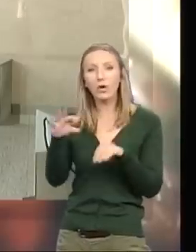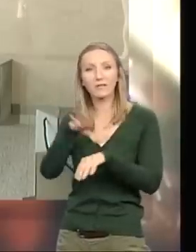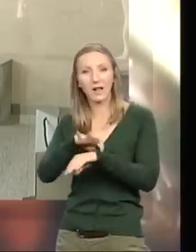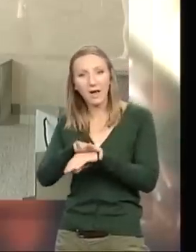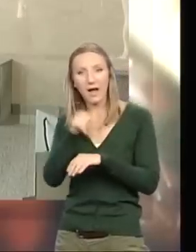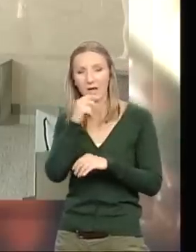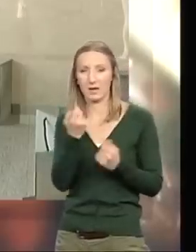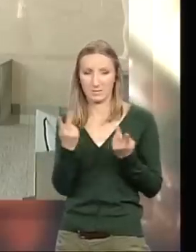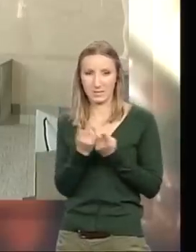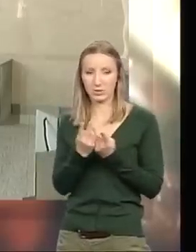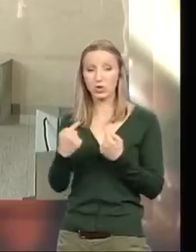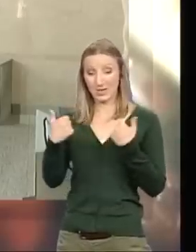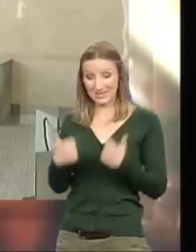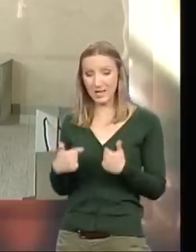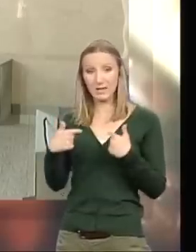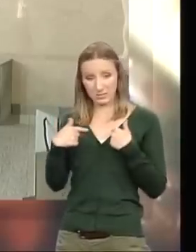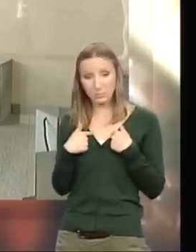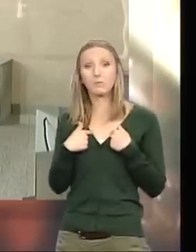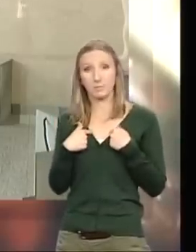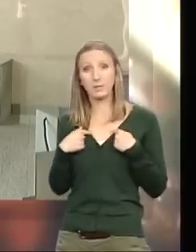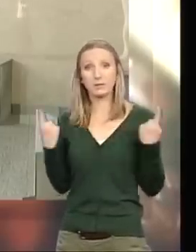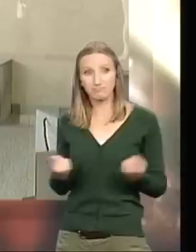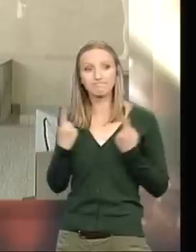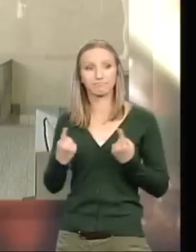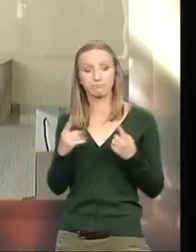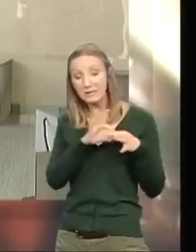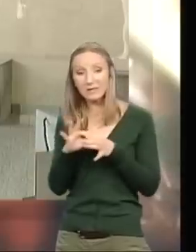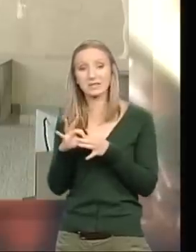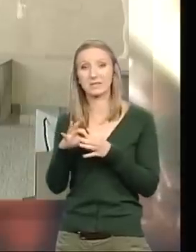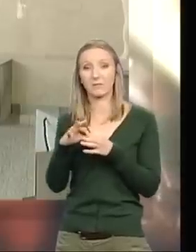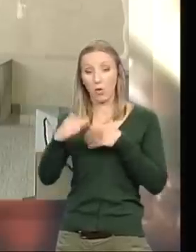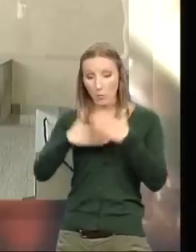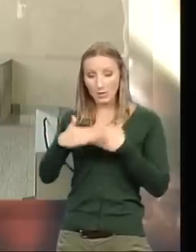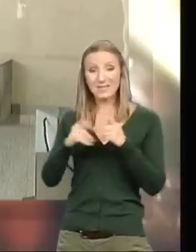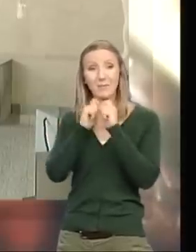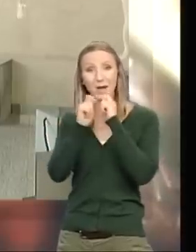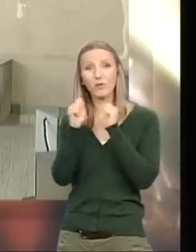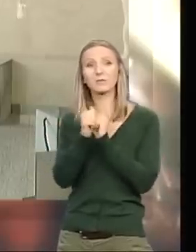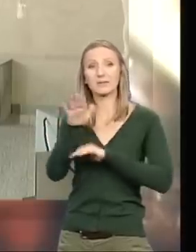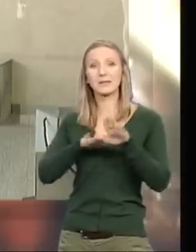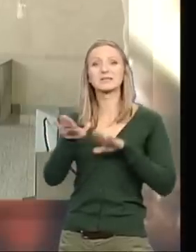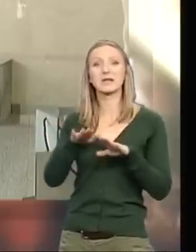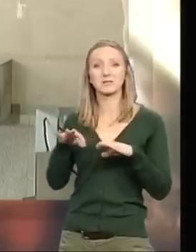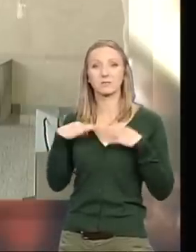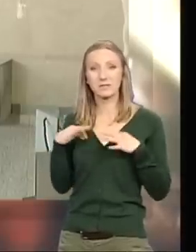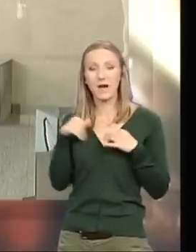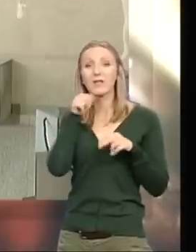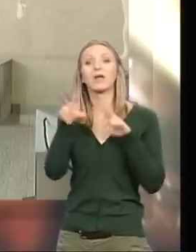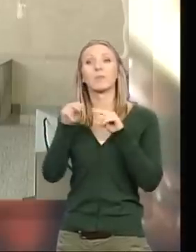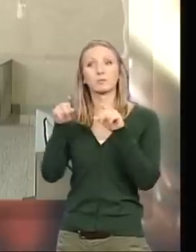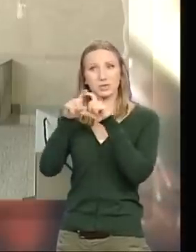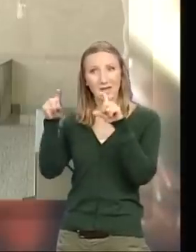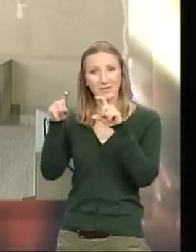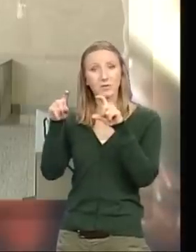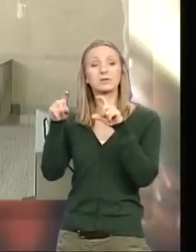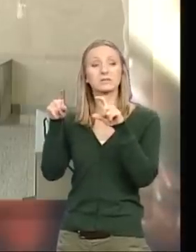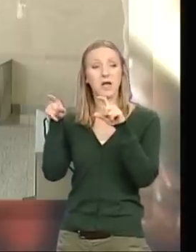sl. Mi smo sada intenzivno u procesima pregovorima sa Ministarstvom zdravlja i Republičkim zavodom za